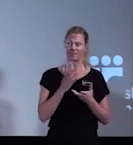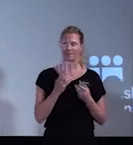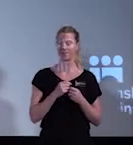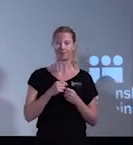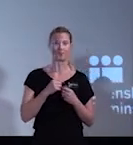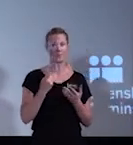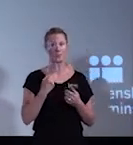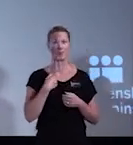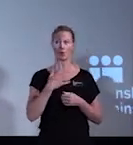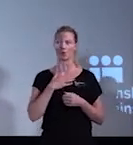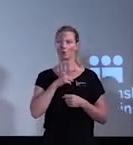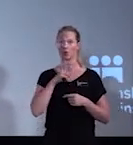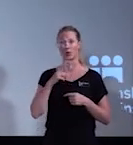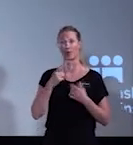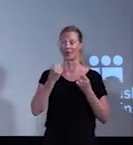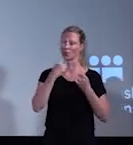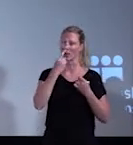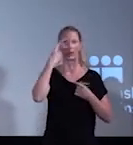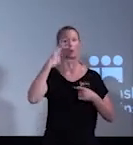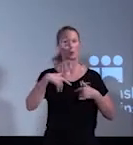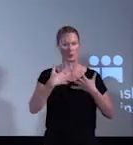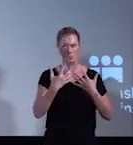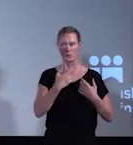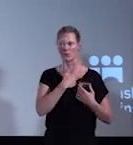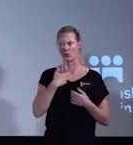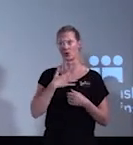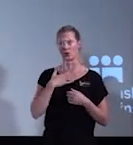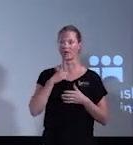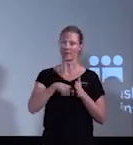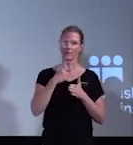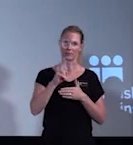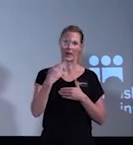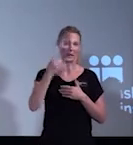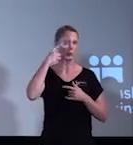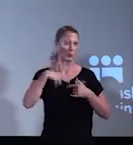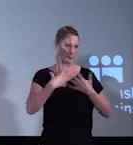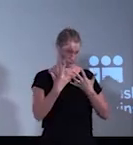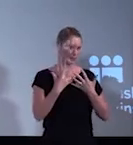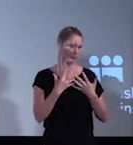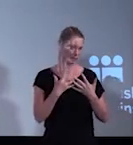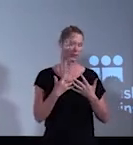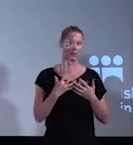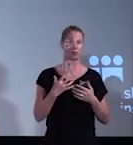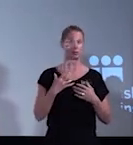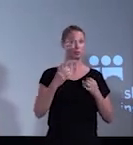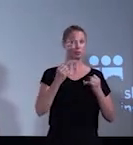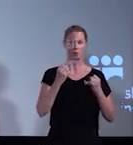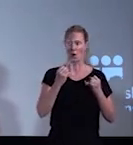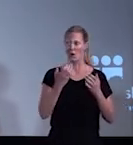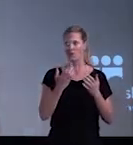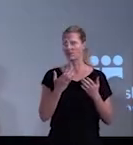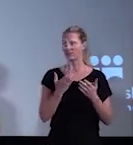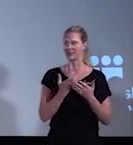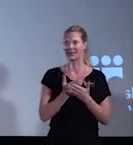alltså kultur, jag tycker att det är väldigt viktigt att säga kultur, och jag anser ju verkligen att film är kultur, ska ju